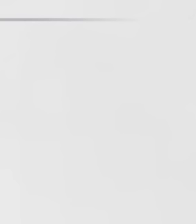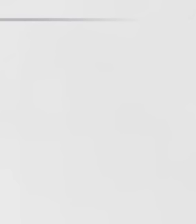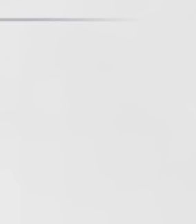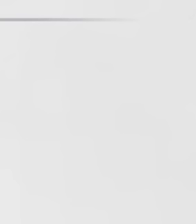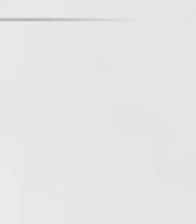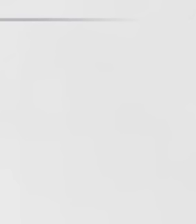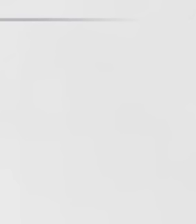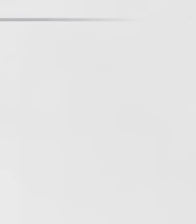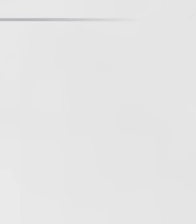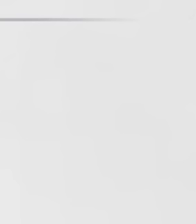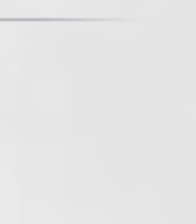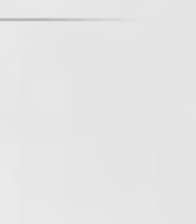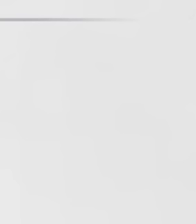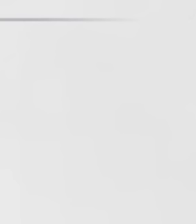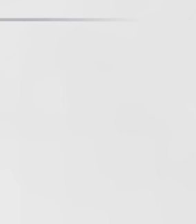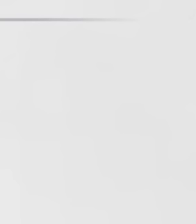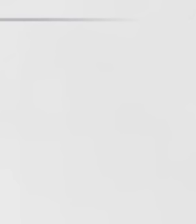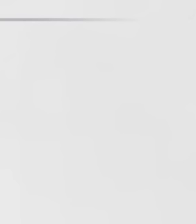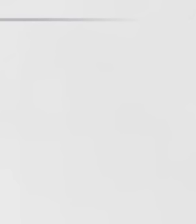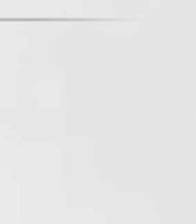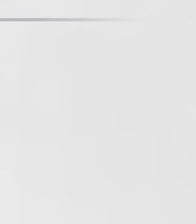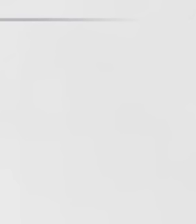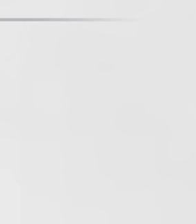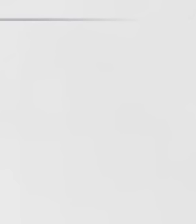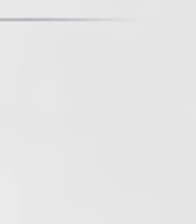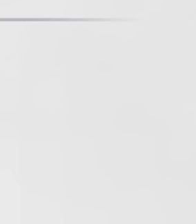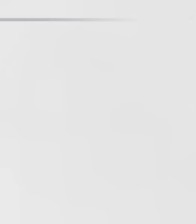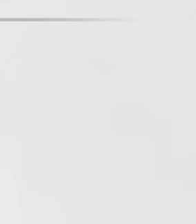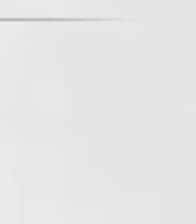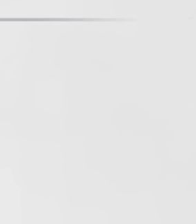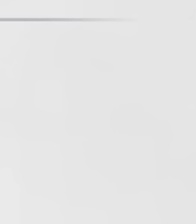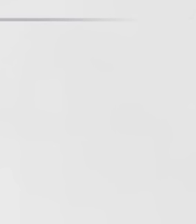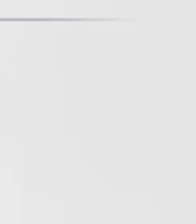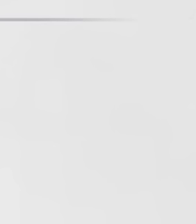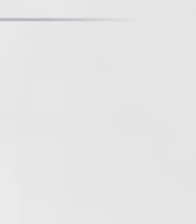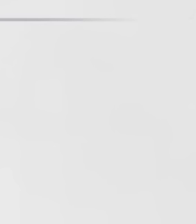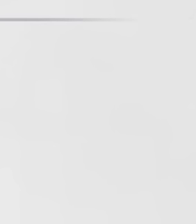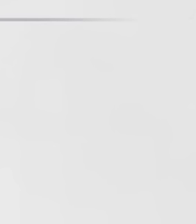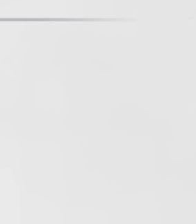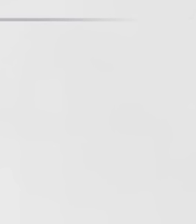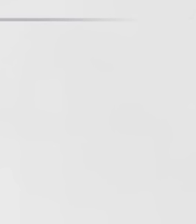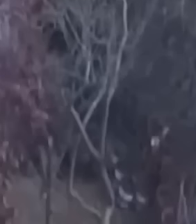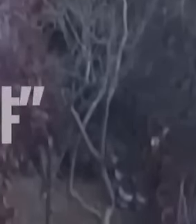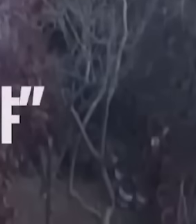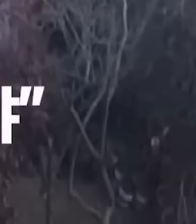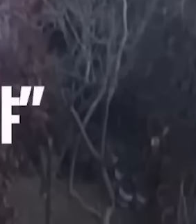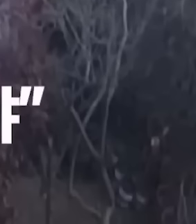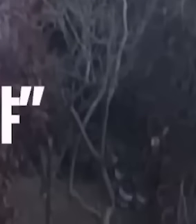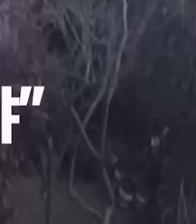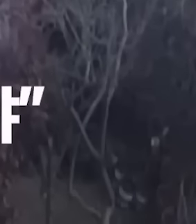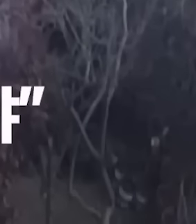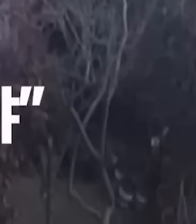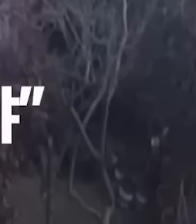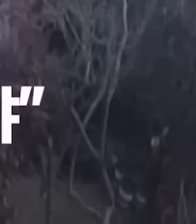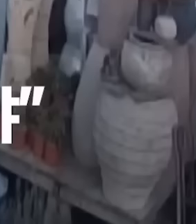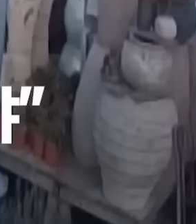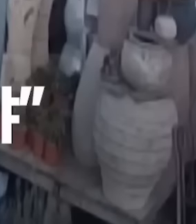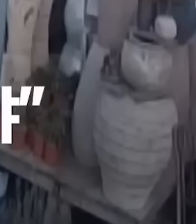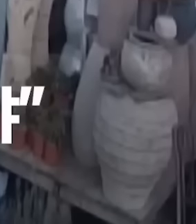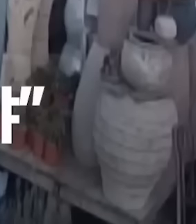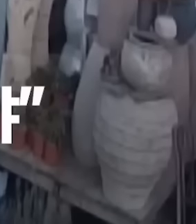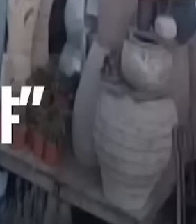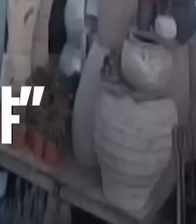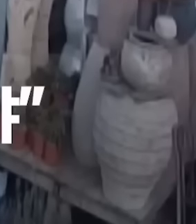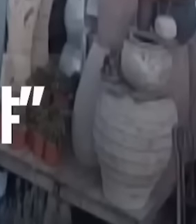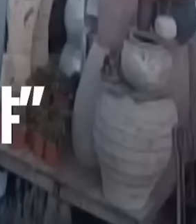사고자나 유가족이 해야 한다는 대한민국의 현실에 울분이 터진다고 밝혔습니다. 또한 최소한 급발진